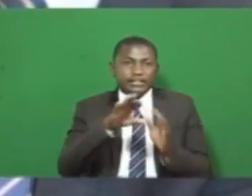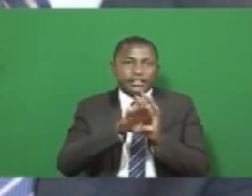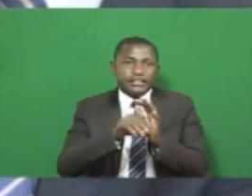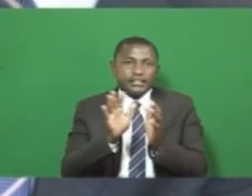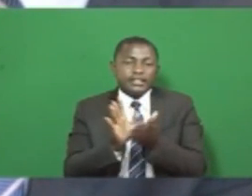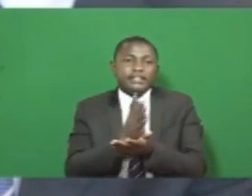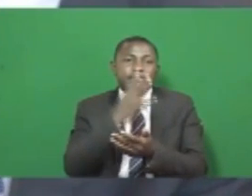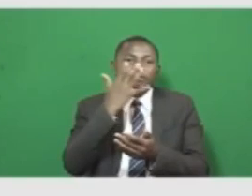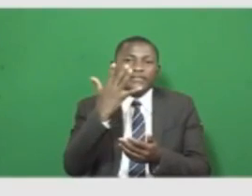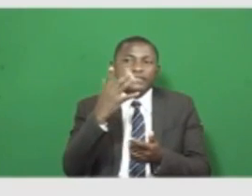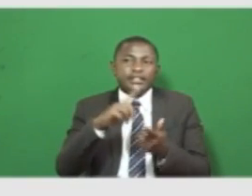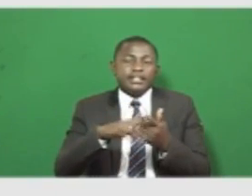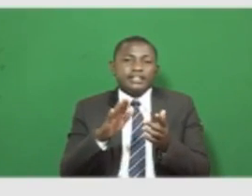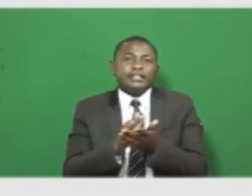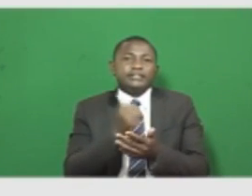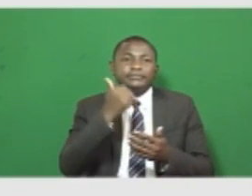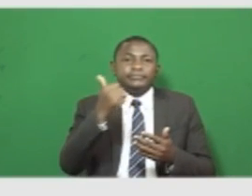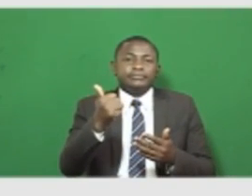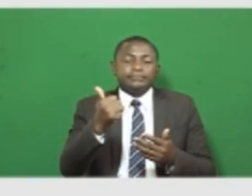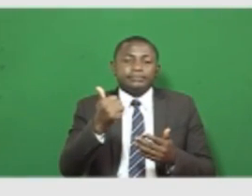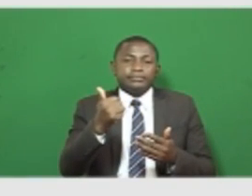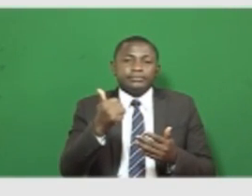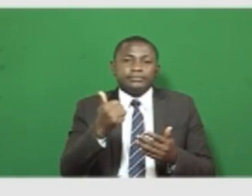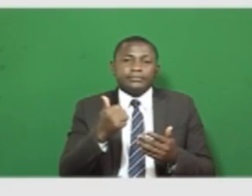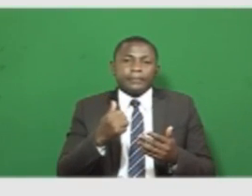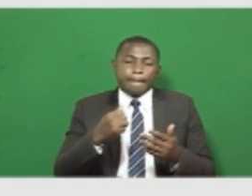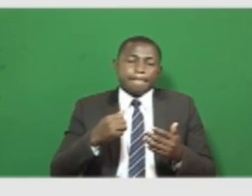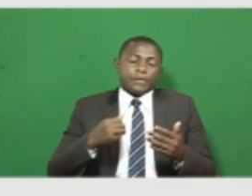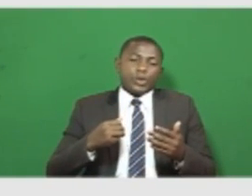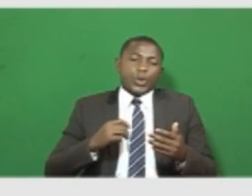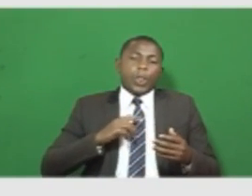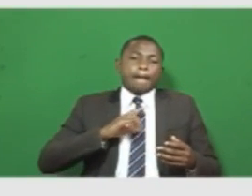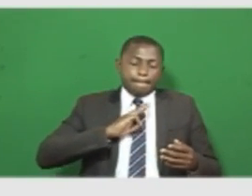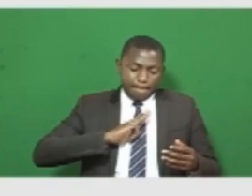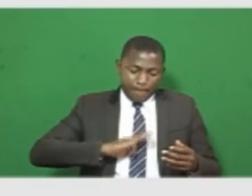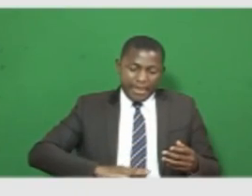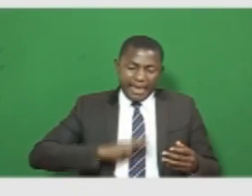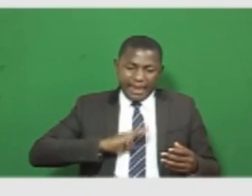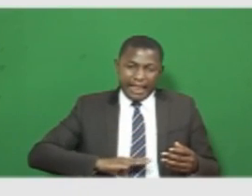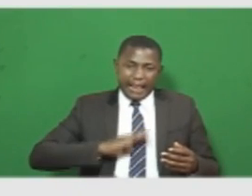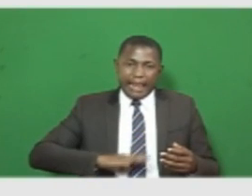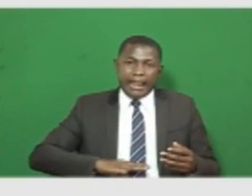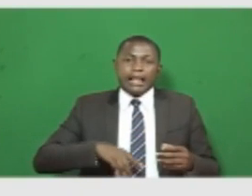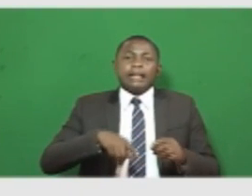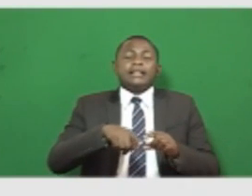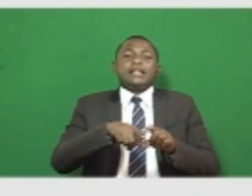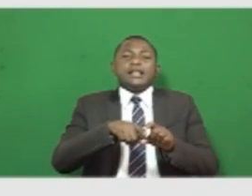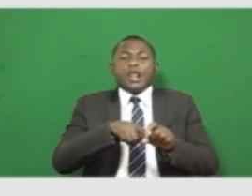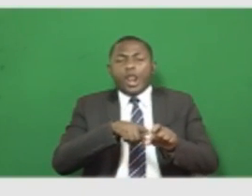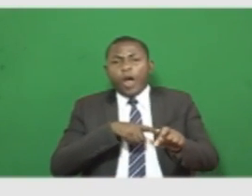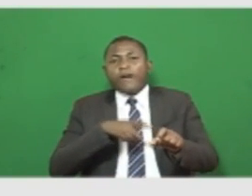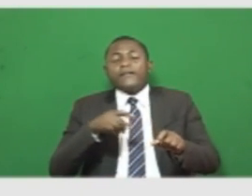ya 15 na 16. Right. Muchiti moyo murefu washe wedu ruponeso. Sapaura hama